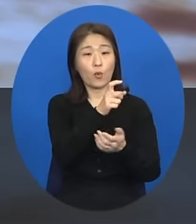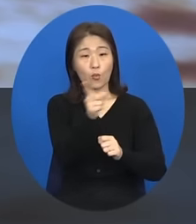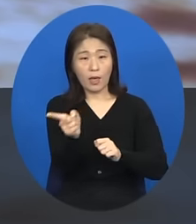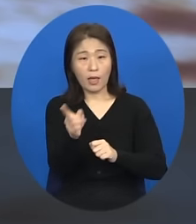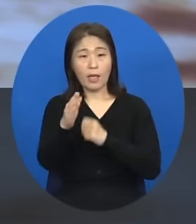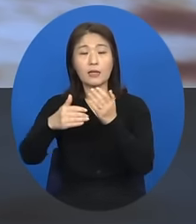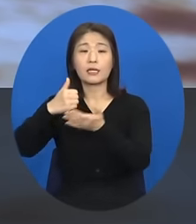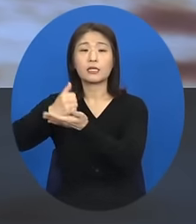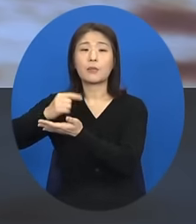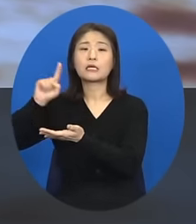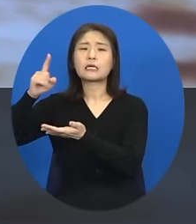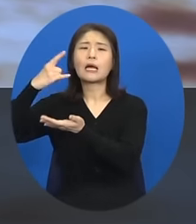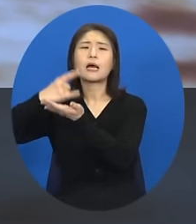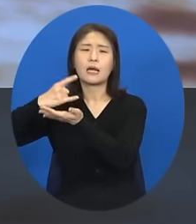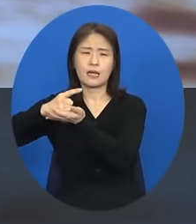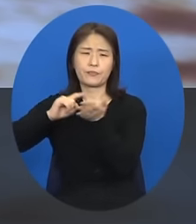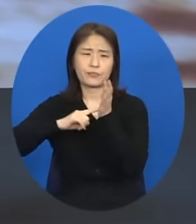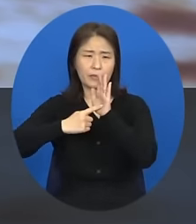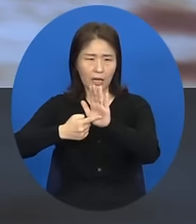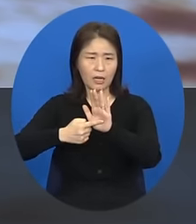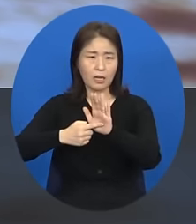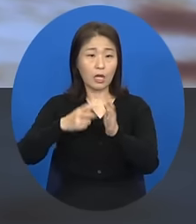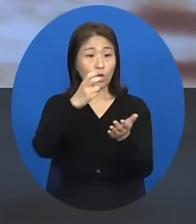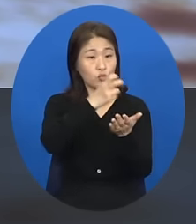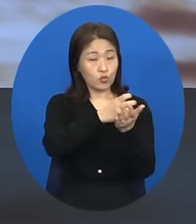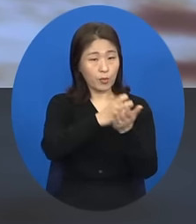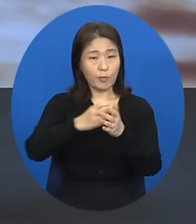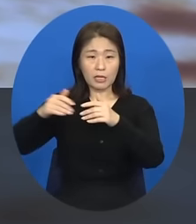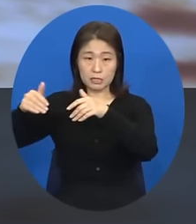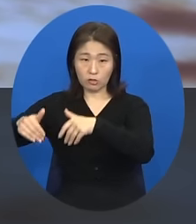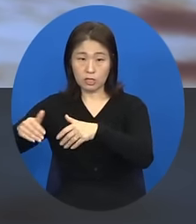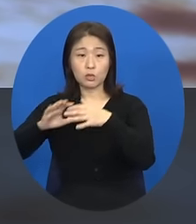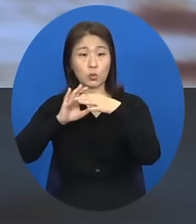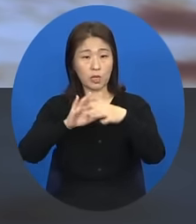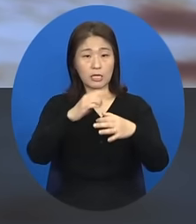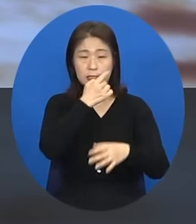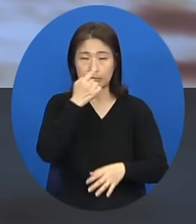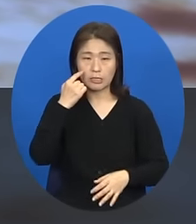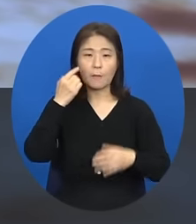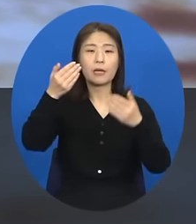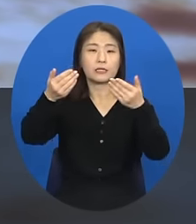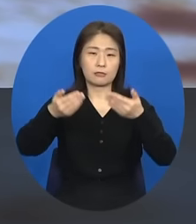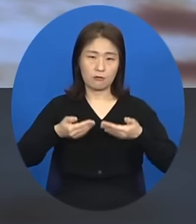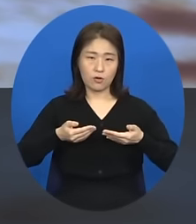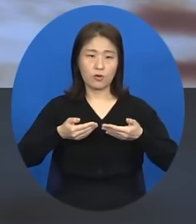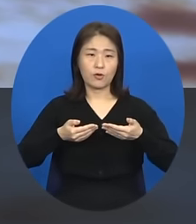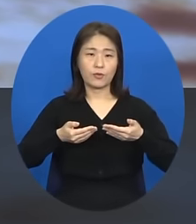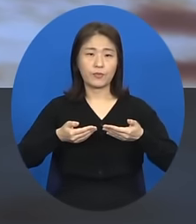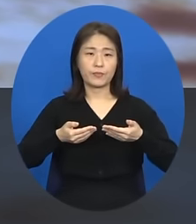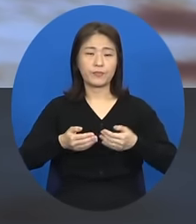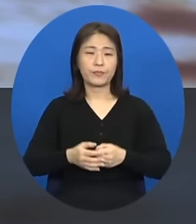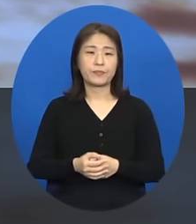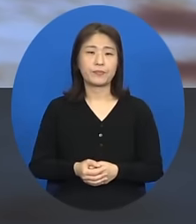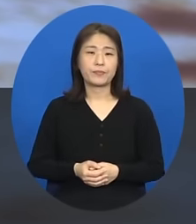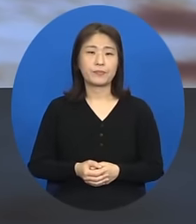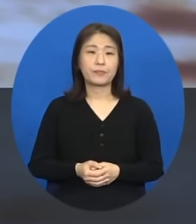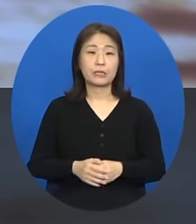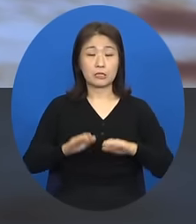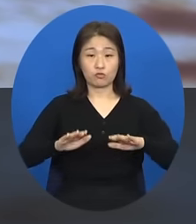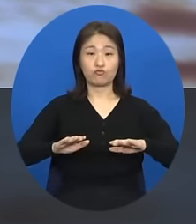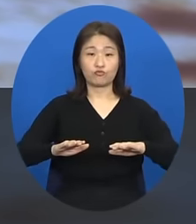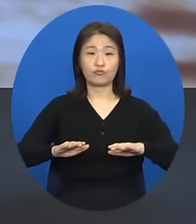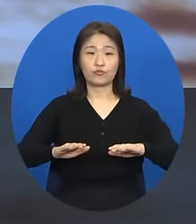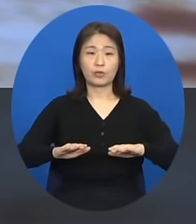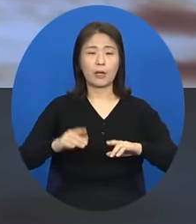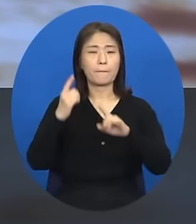하나님의 한 의가 나타났으니 율법과 선지자들에게 증거를 받은 것이라. 우리 이 시간